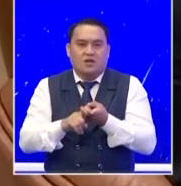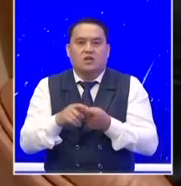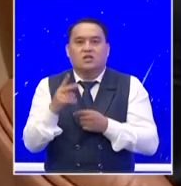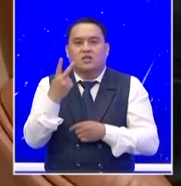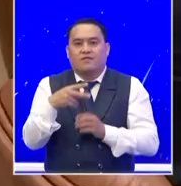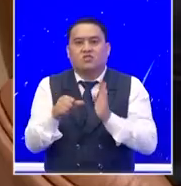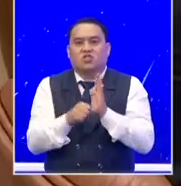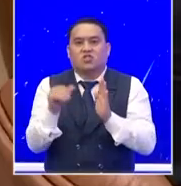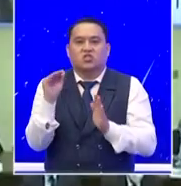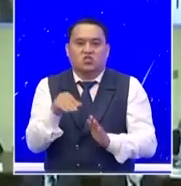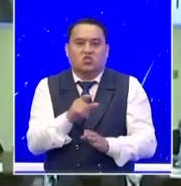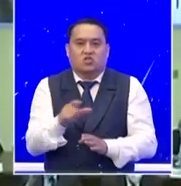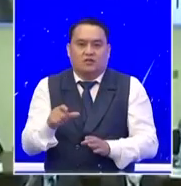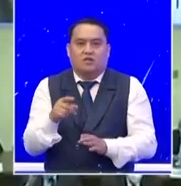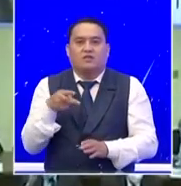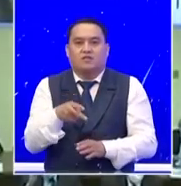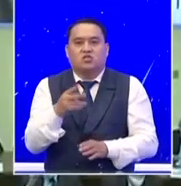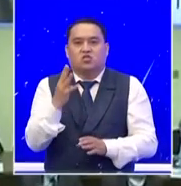свыше 26 тысяч человек.